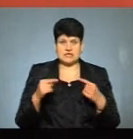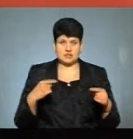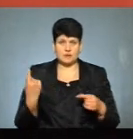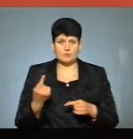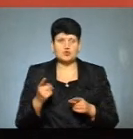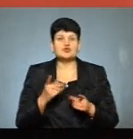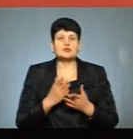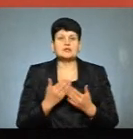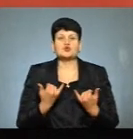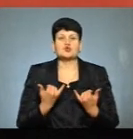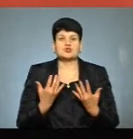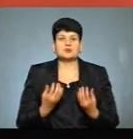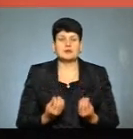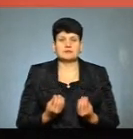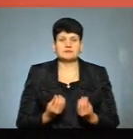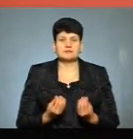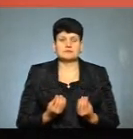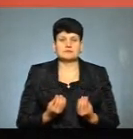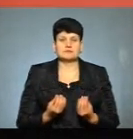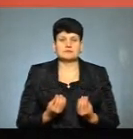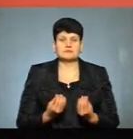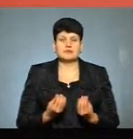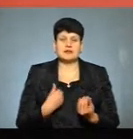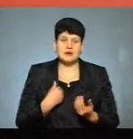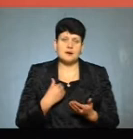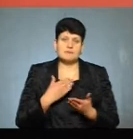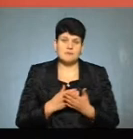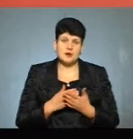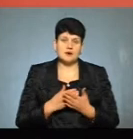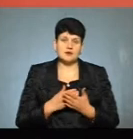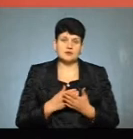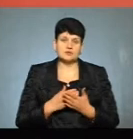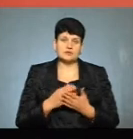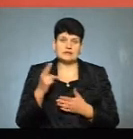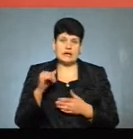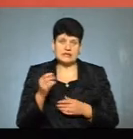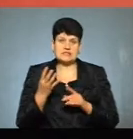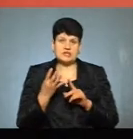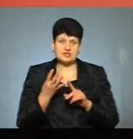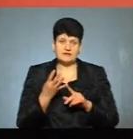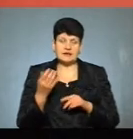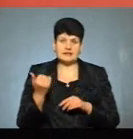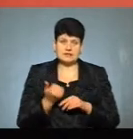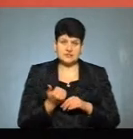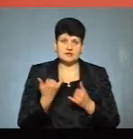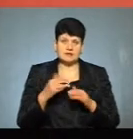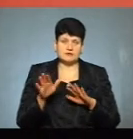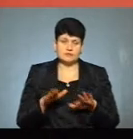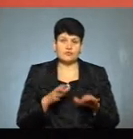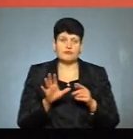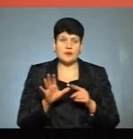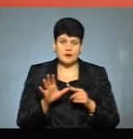Що маємо на сьогодні, як ми виглядаємо? Ну, я маю дані за четвертий тиждень, хоча це якраз у нас минув п'ятий, але за